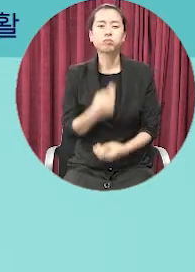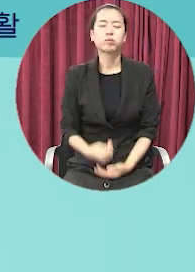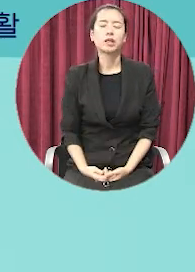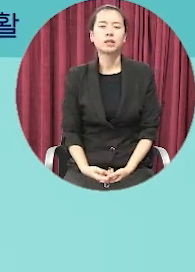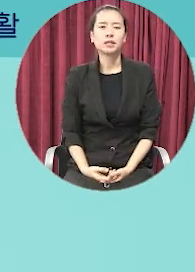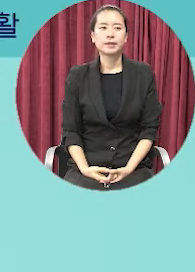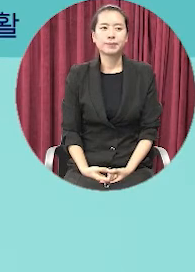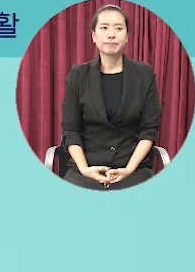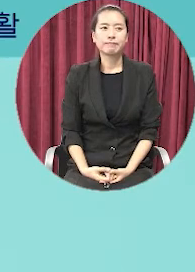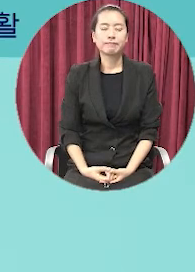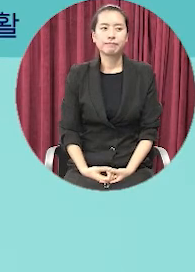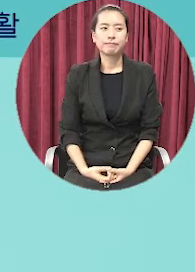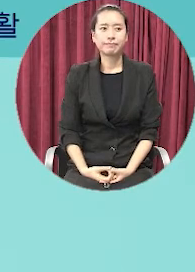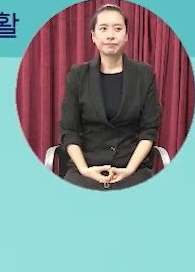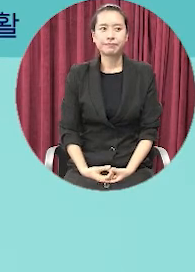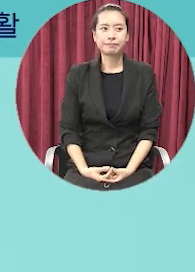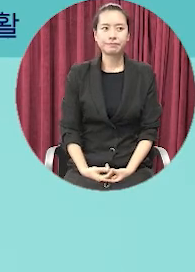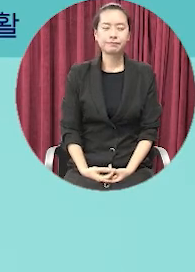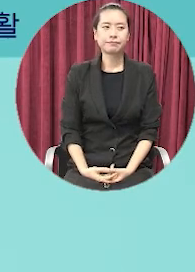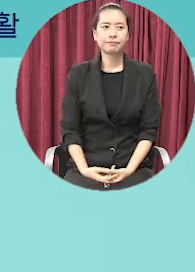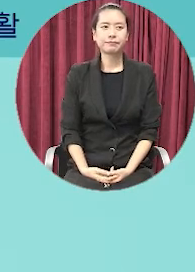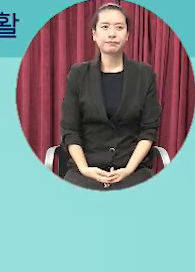않았었습니다.